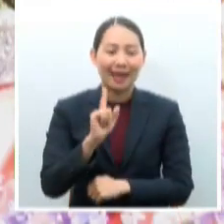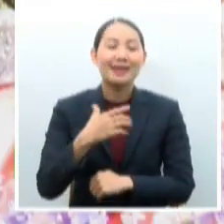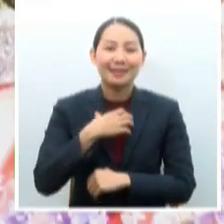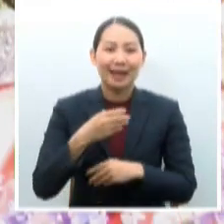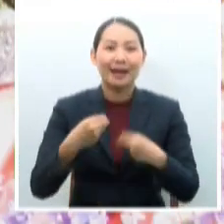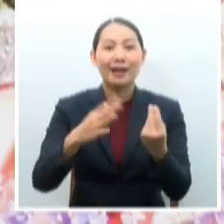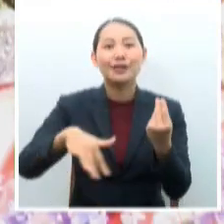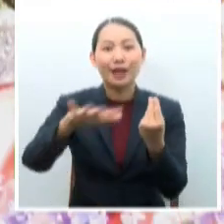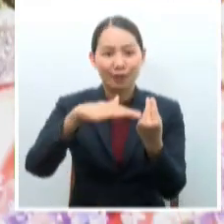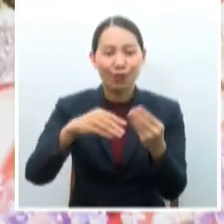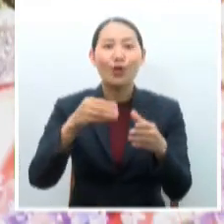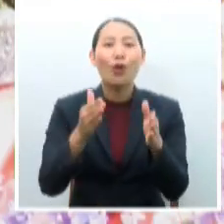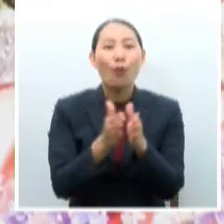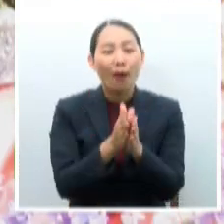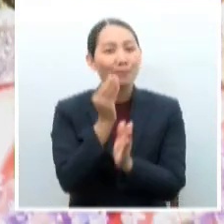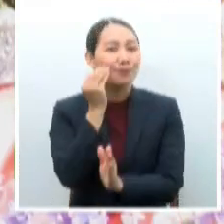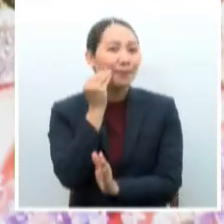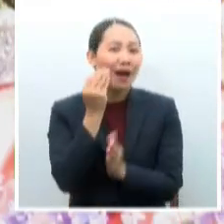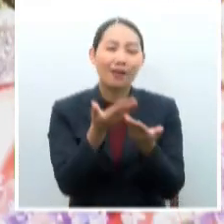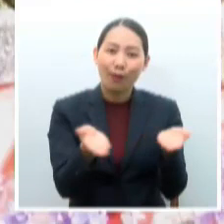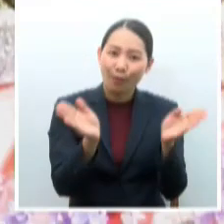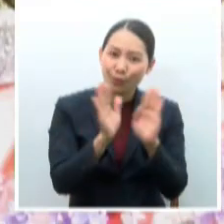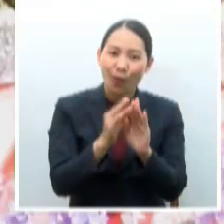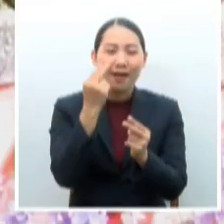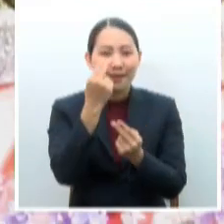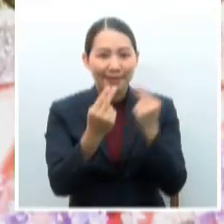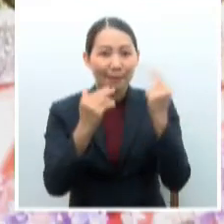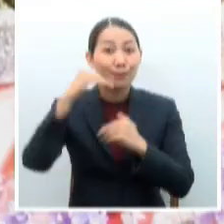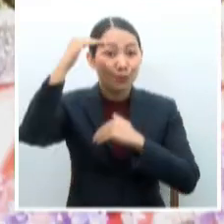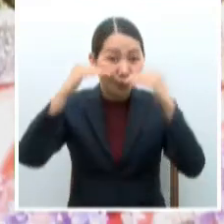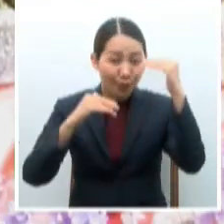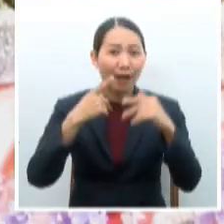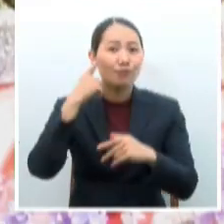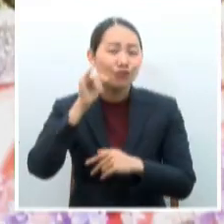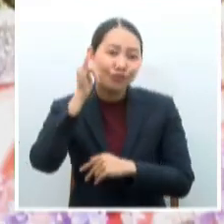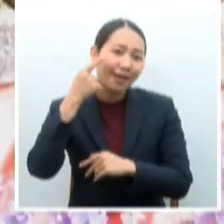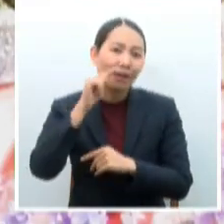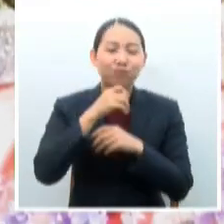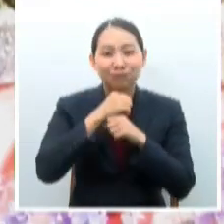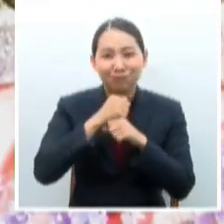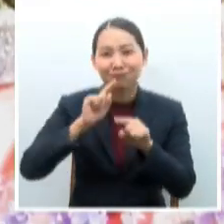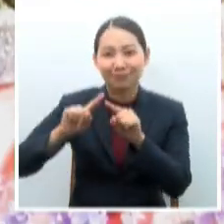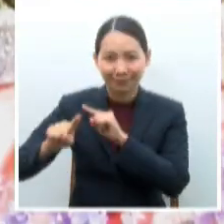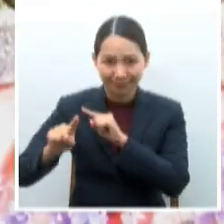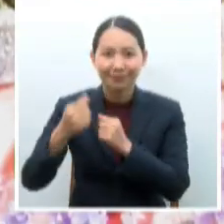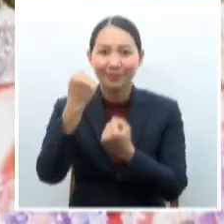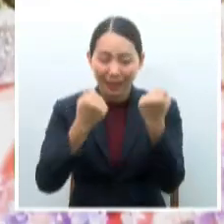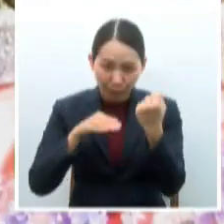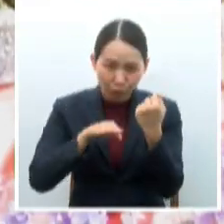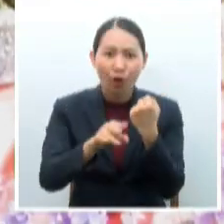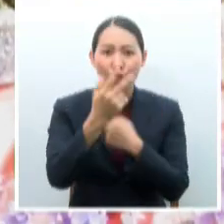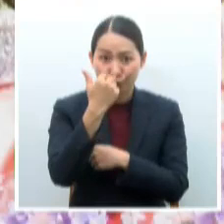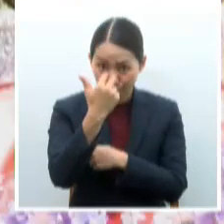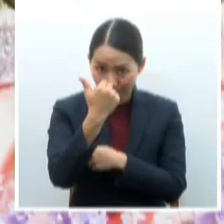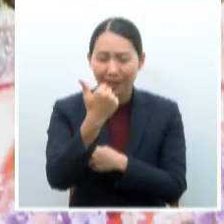แล้วก็เดินทางนะครับไปเยี่ยมผู้ใหญ่ในวันครอบครัวก็ขอให้เดินทางไปโดยสวัสดิภาพดูแลถึงเรื่องรถเรื่